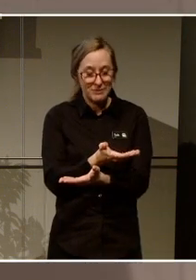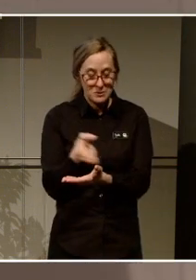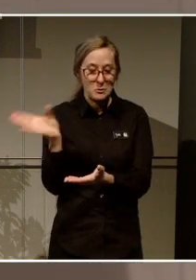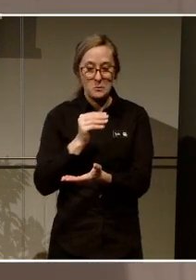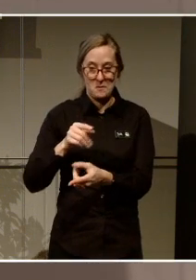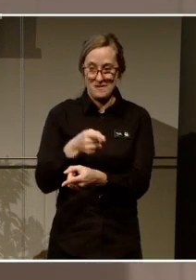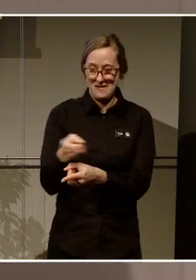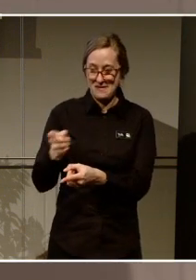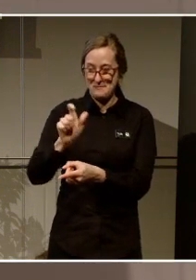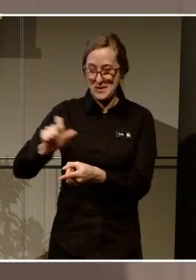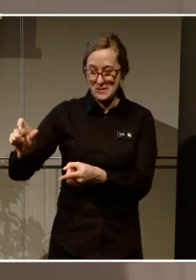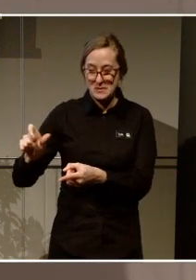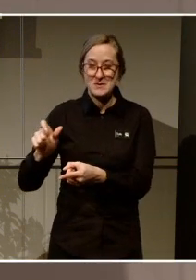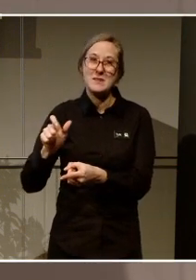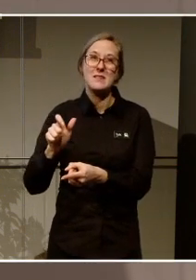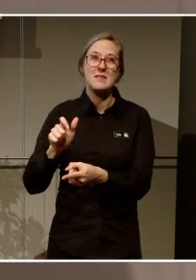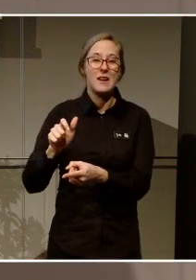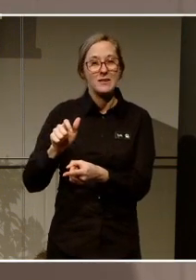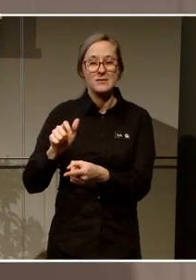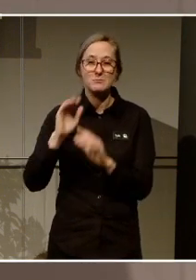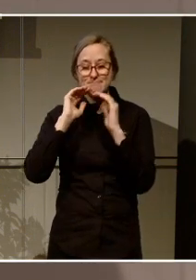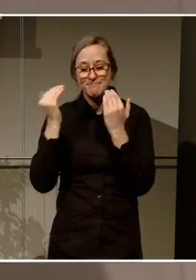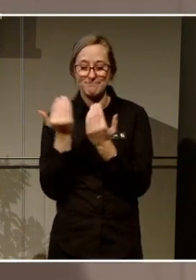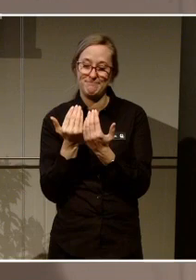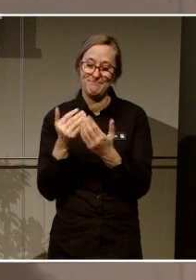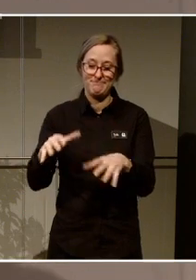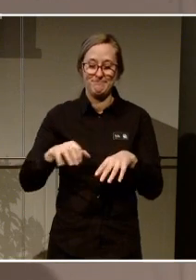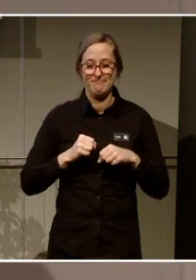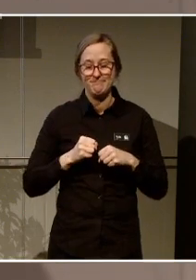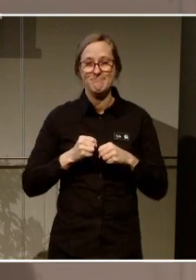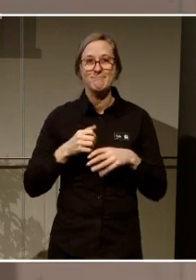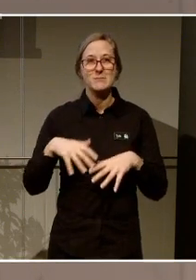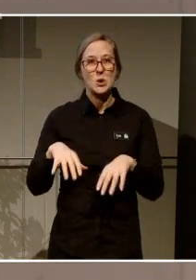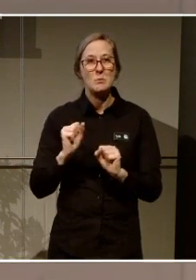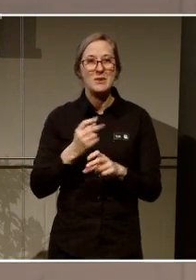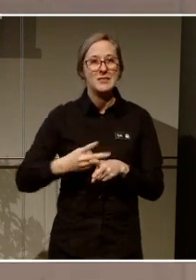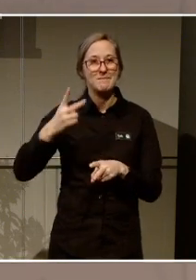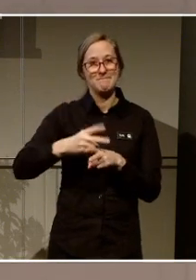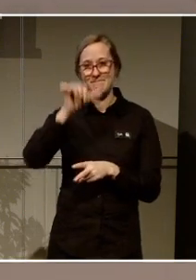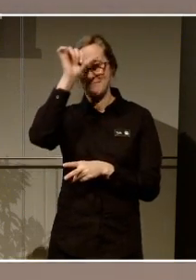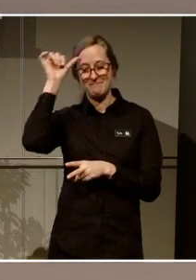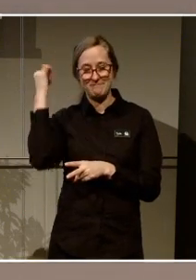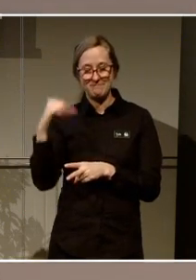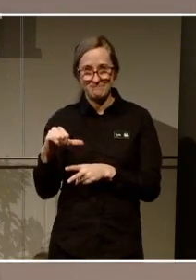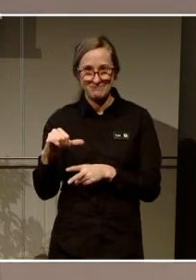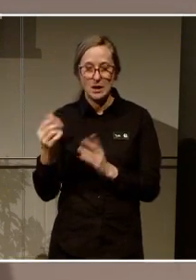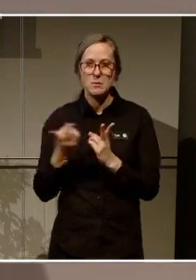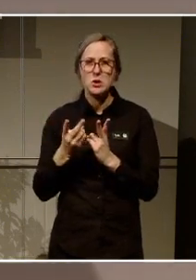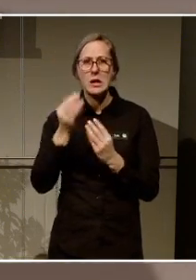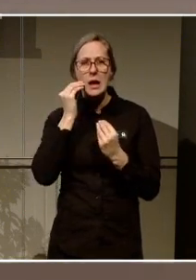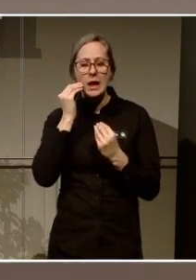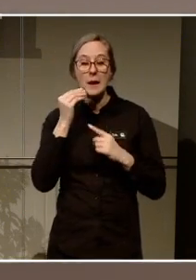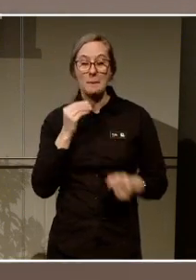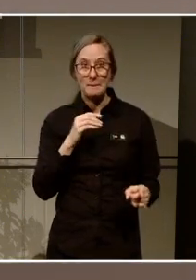om de ärenden som är mycket mer krångliga. Så vad de lärde sig av att jobba tillsammans med Stefan, det var att Stefan gjorde allt